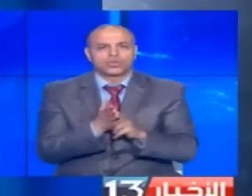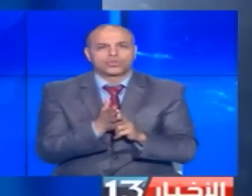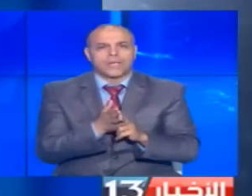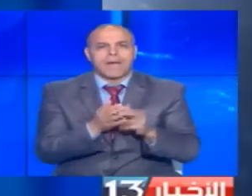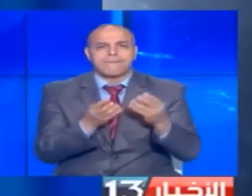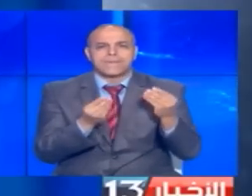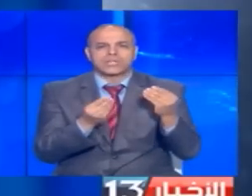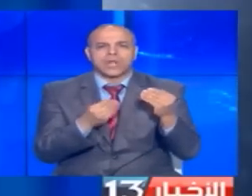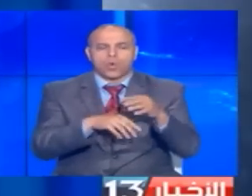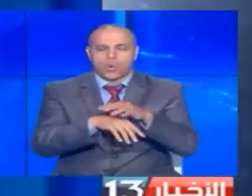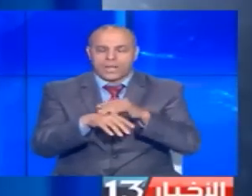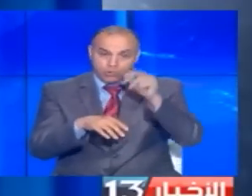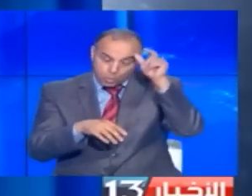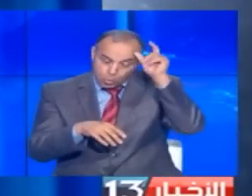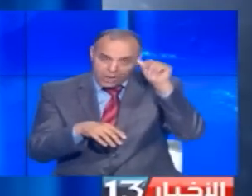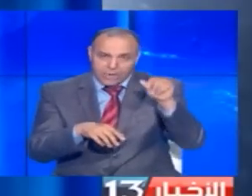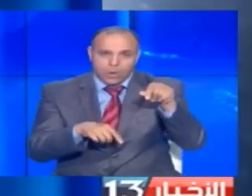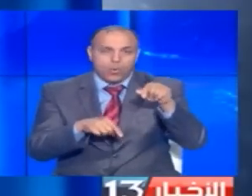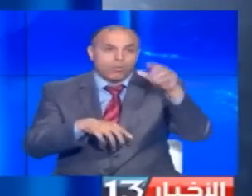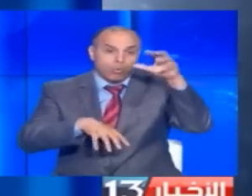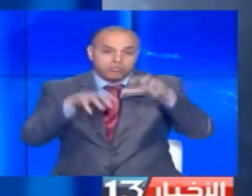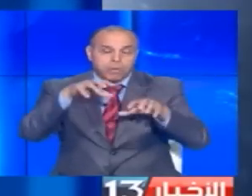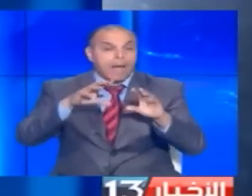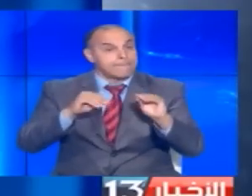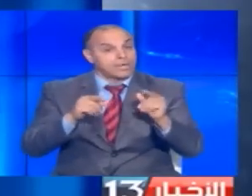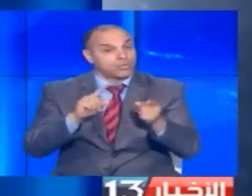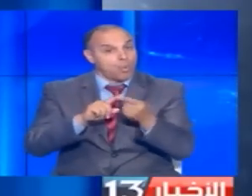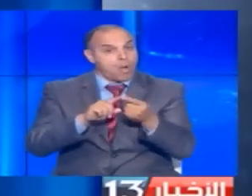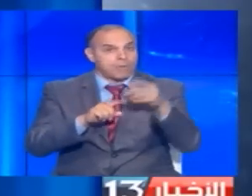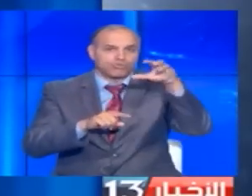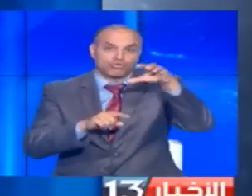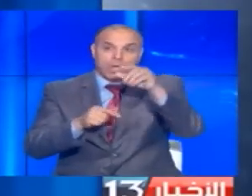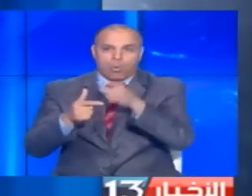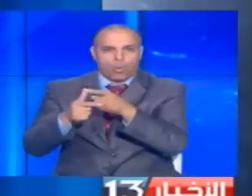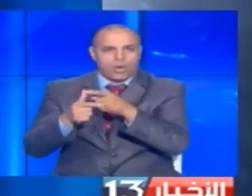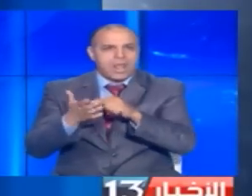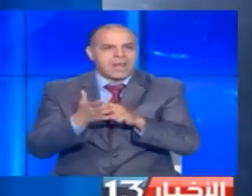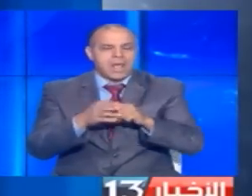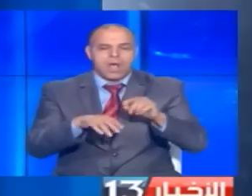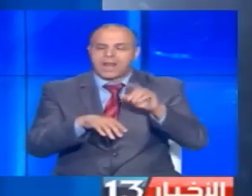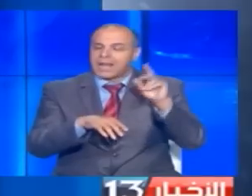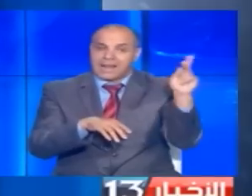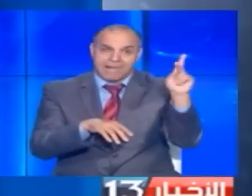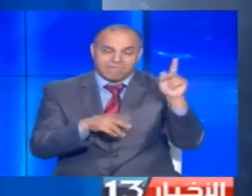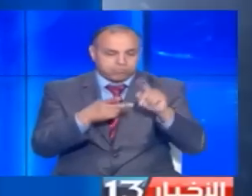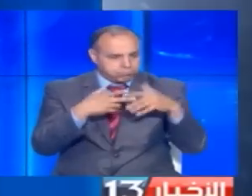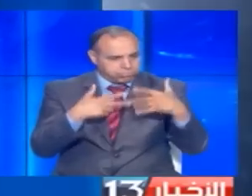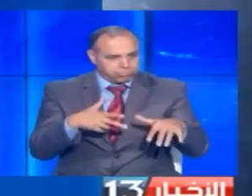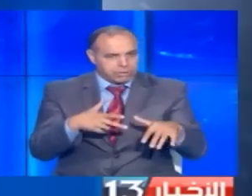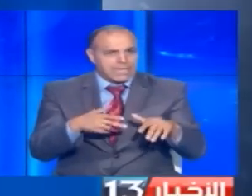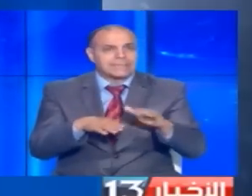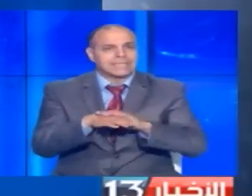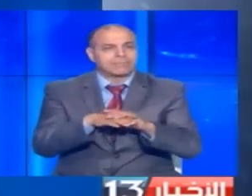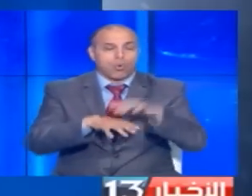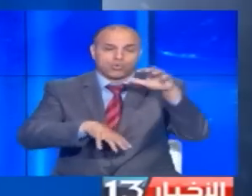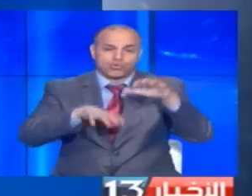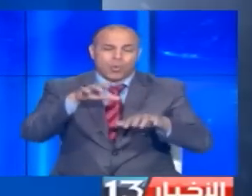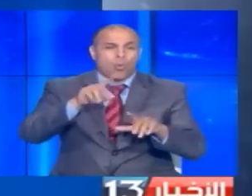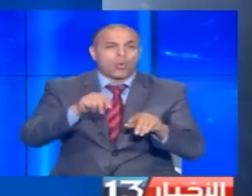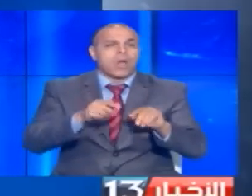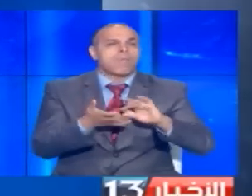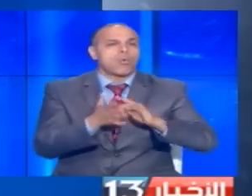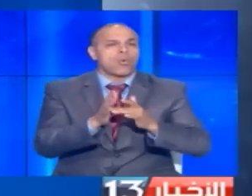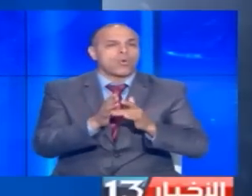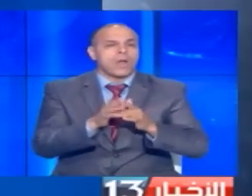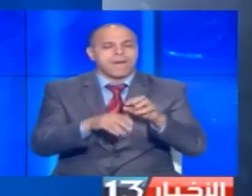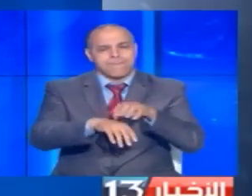سجلت عدد من ولايات الجمهورية نزول كميات هامة من الأمطار على غرار ولاية الكاف، حيث تسببت الأمطار الغزيرة بكل